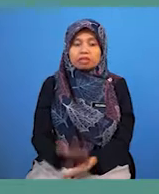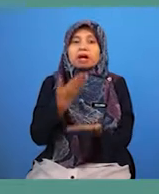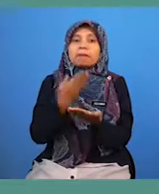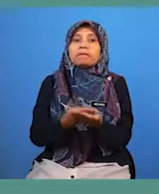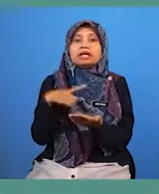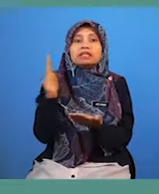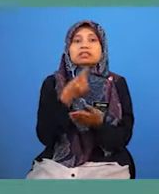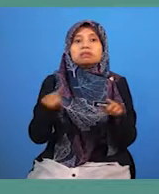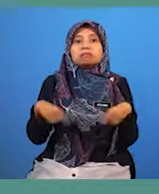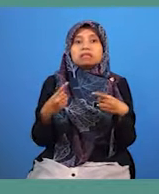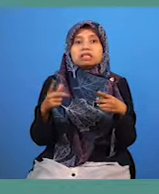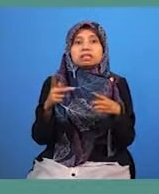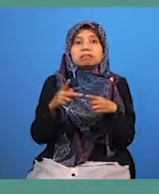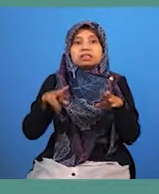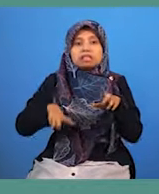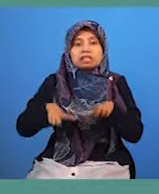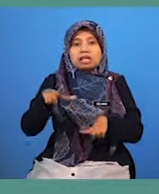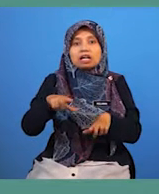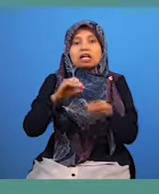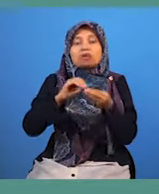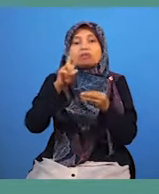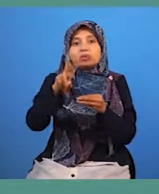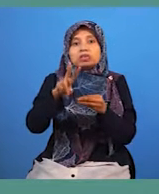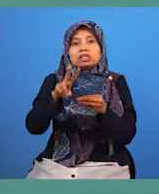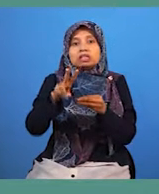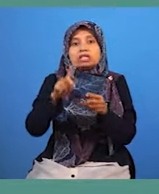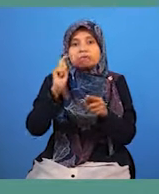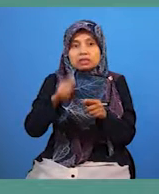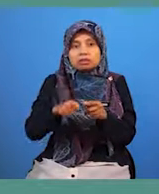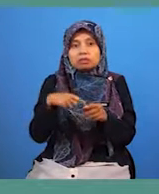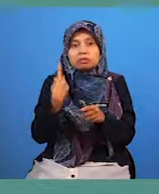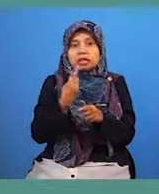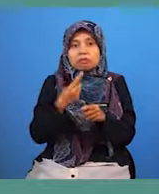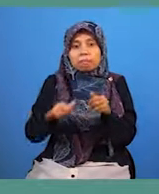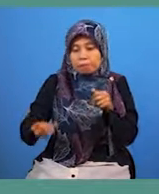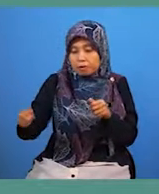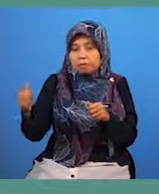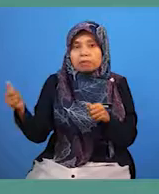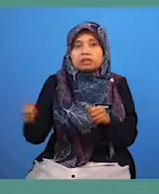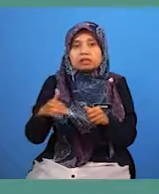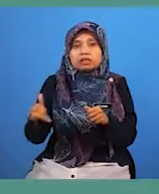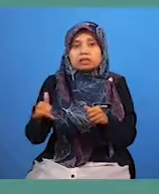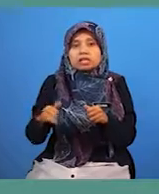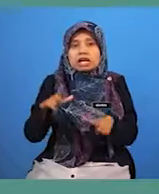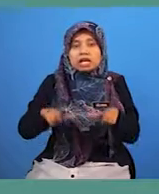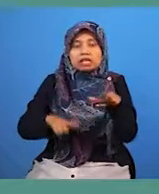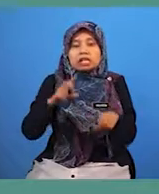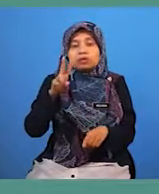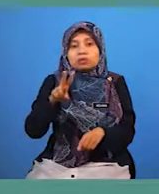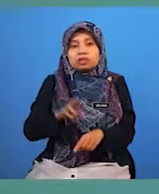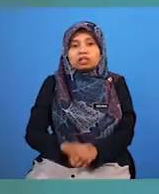Baiklah, kita pergi kepada langkah yang kedua. Setelah kita menentukan peralatan-peralatannya, langkah yang kedua